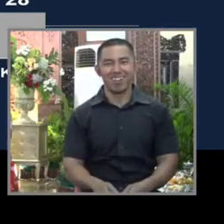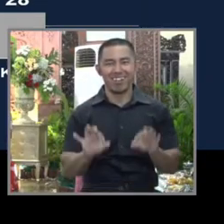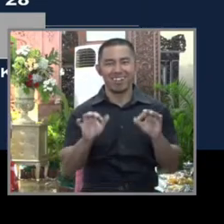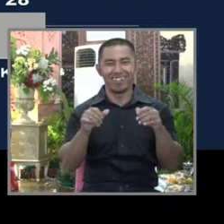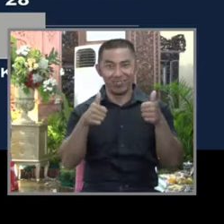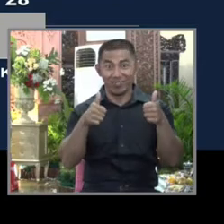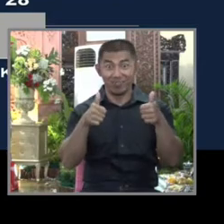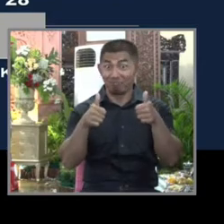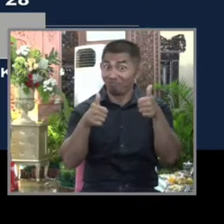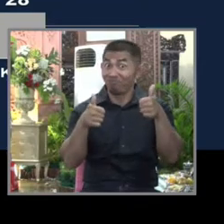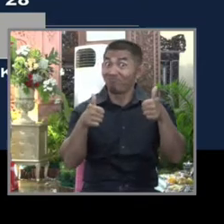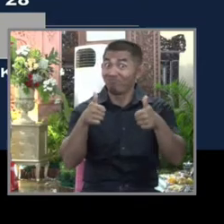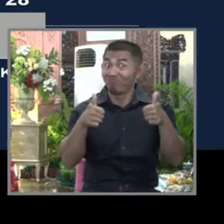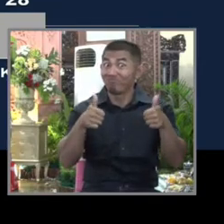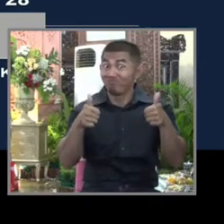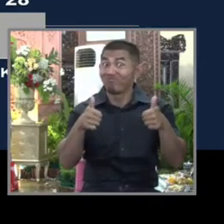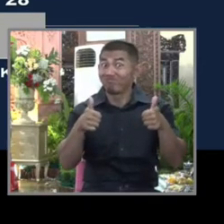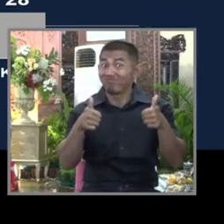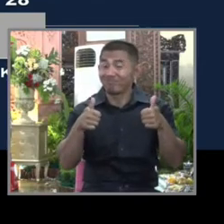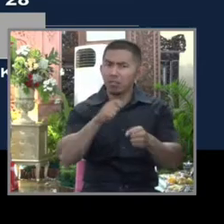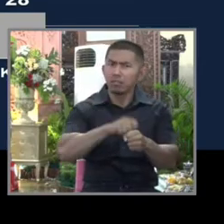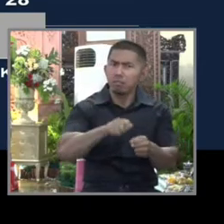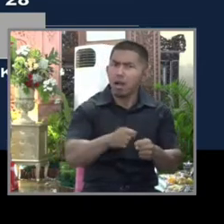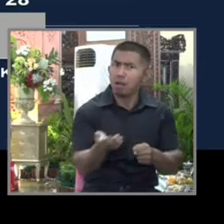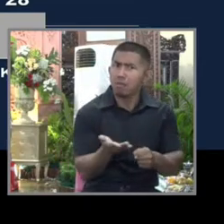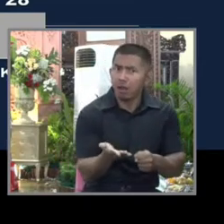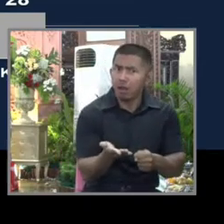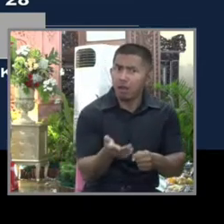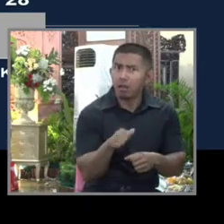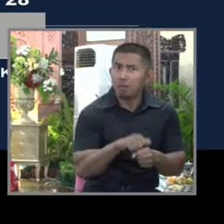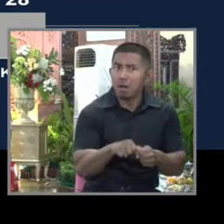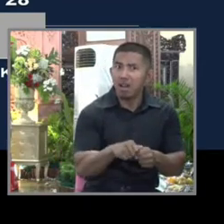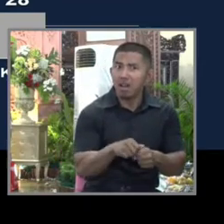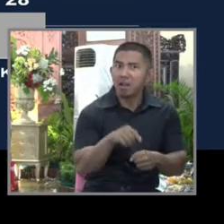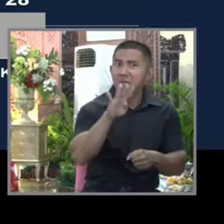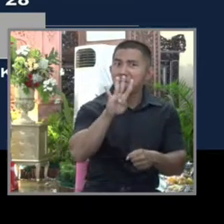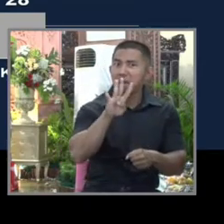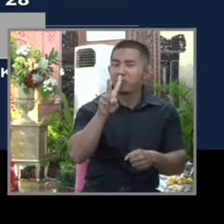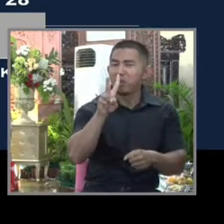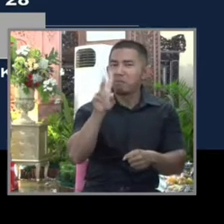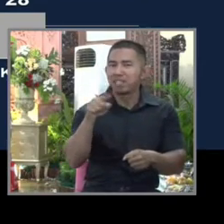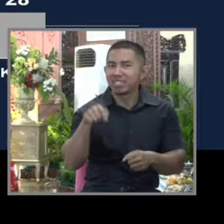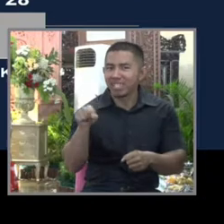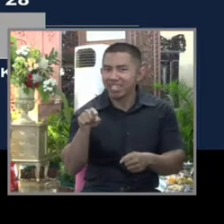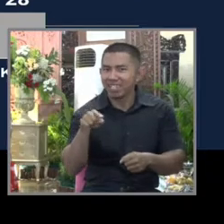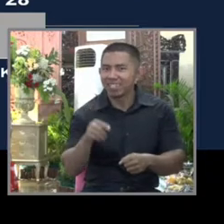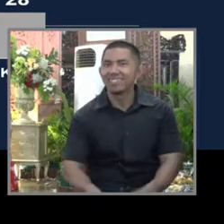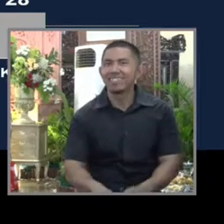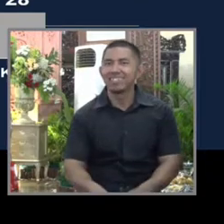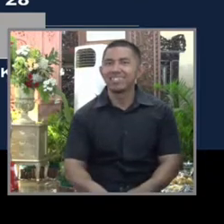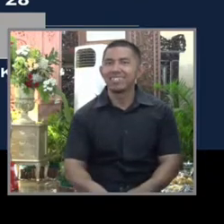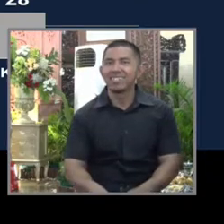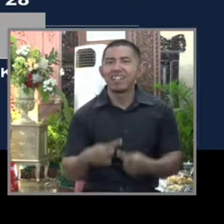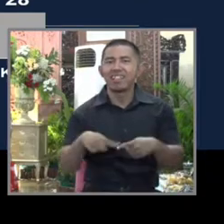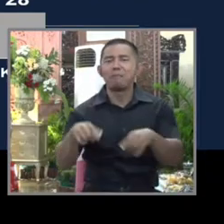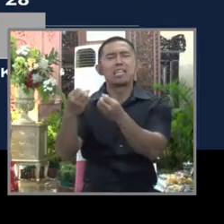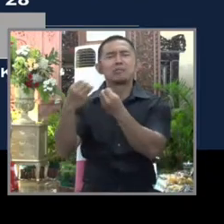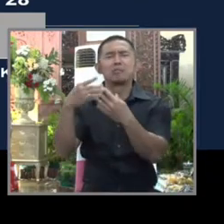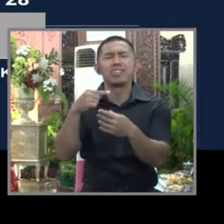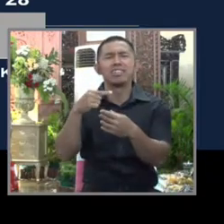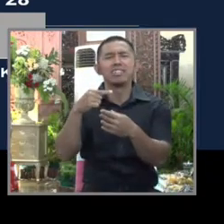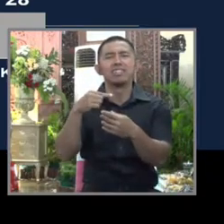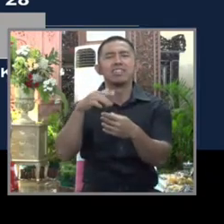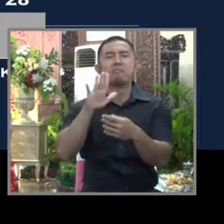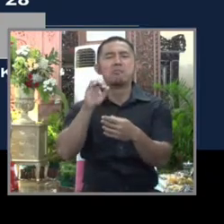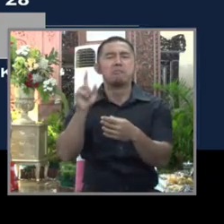Keren toh. Jepara itu 42 direspon separuh. Masih. Oh, jubere masih